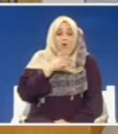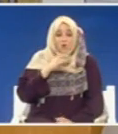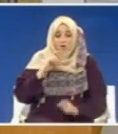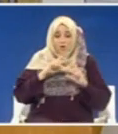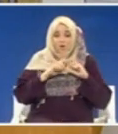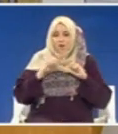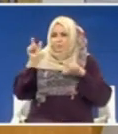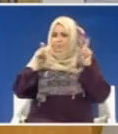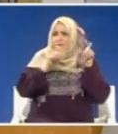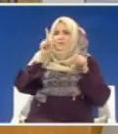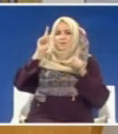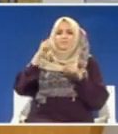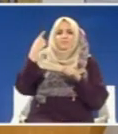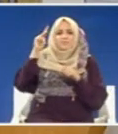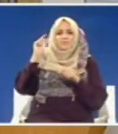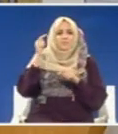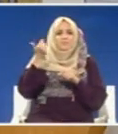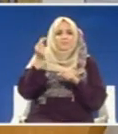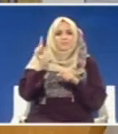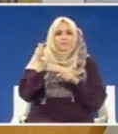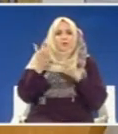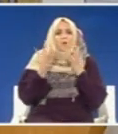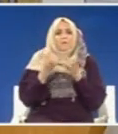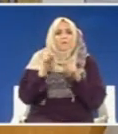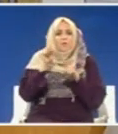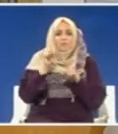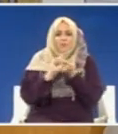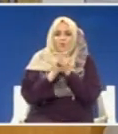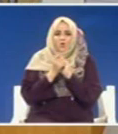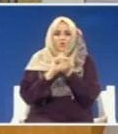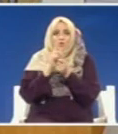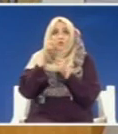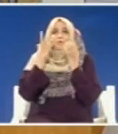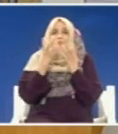الرحمن يقلبها كيف يشاء، أو كما قال عليه الصلاة والسلام.